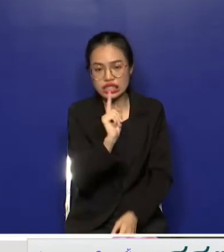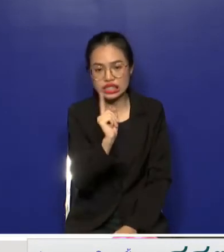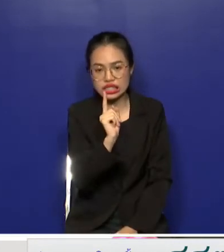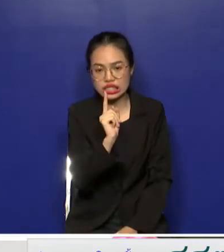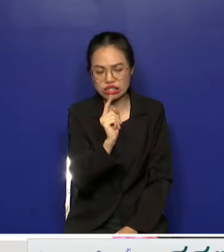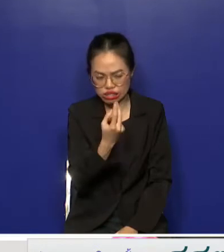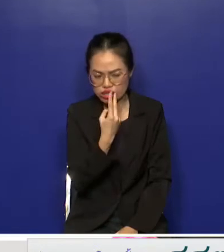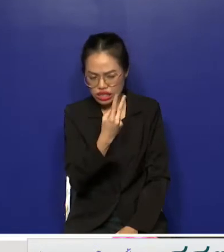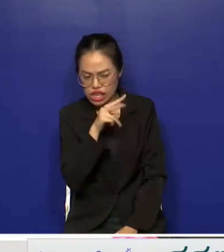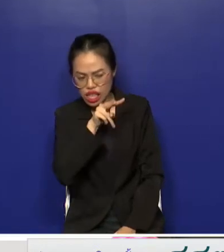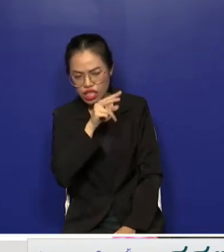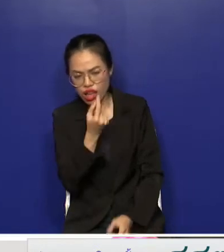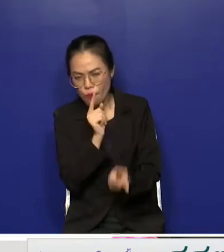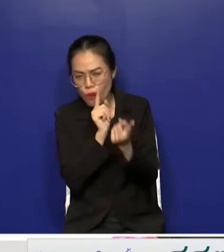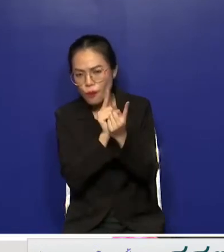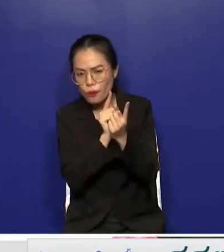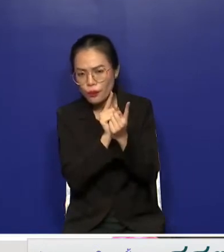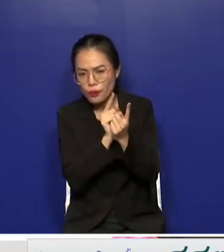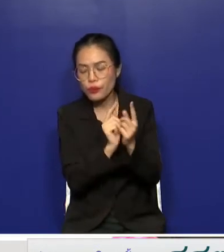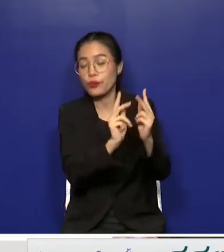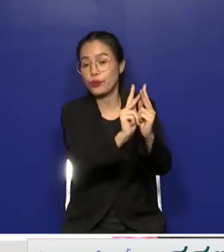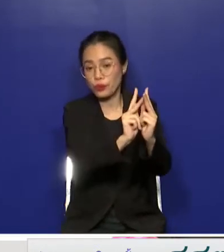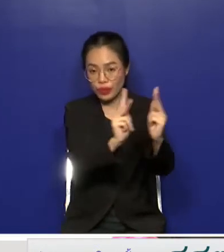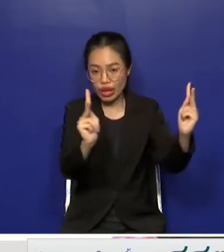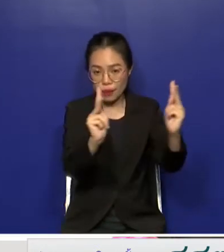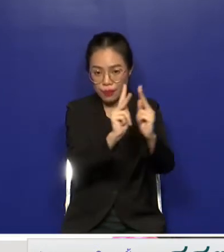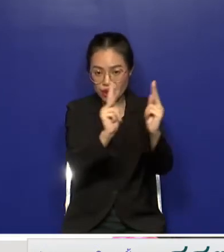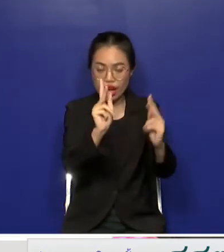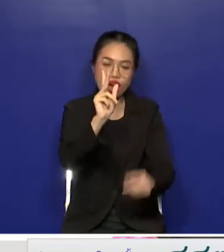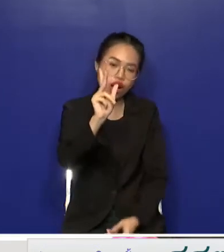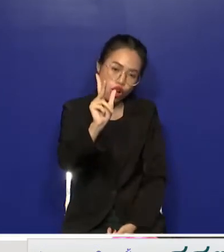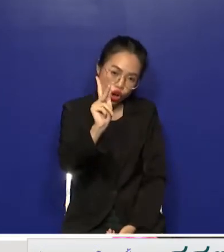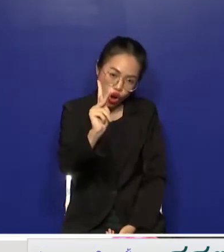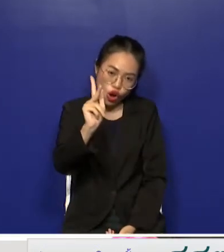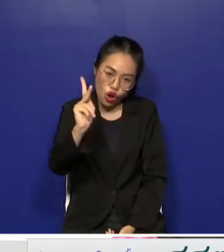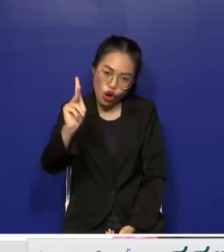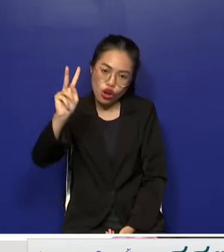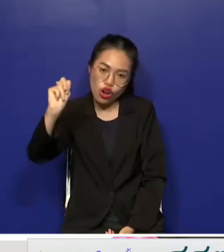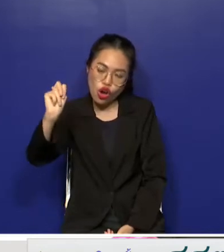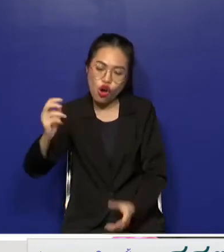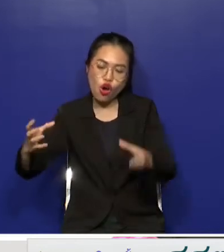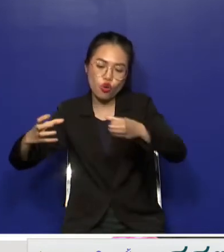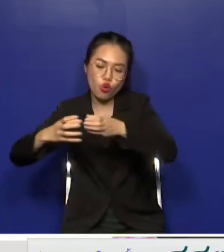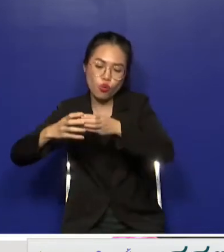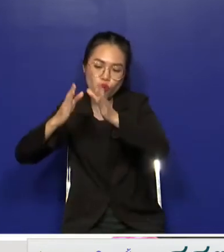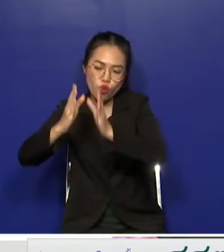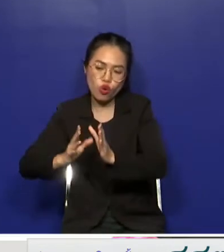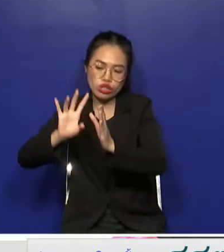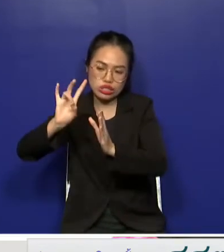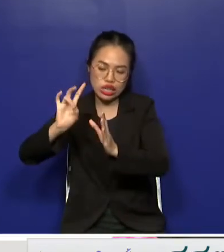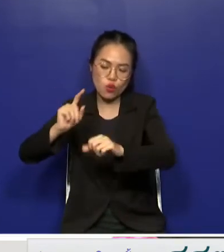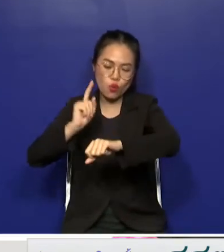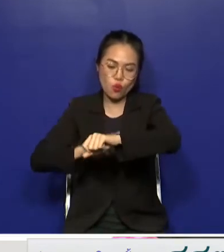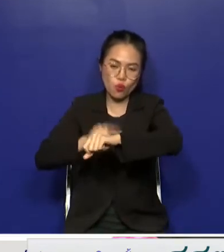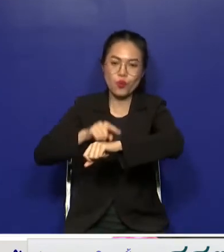สิ่งทผมเห็นนะครับกรรมการในหน่วยเลอกตงที่ทพูดถงก. ป. น. 7 คนพอถึงบ่าย 2 โมง